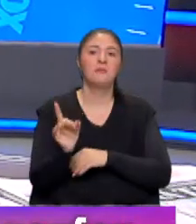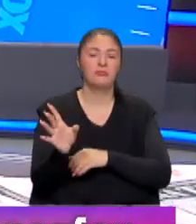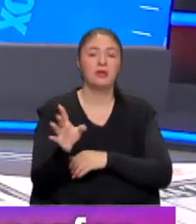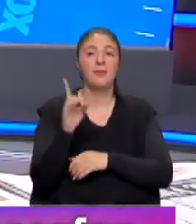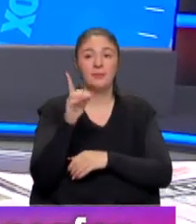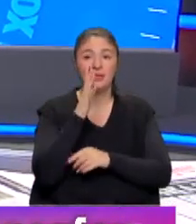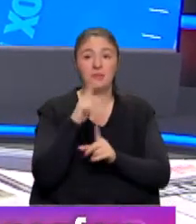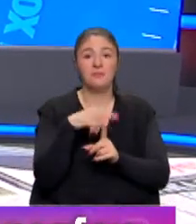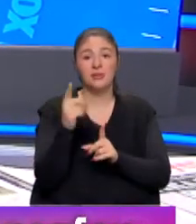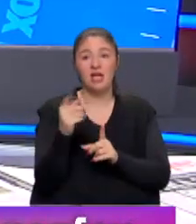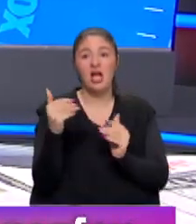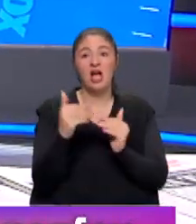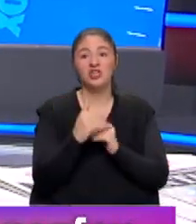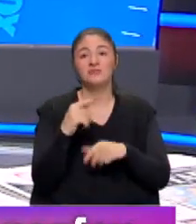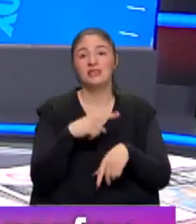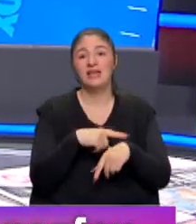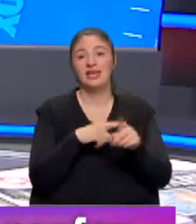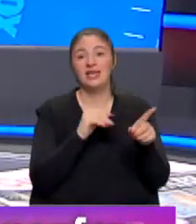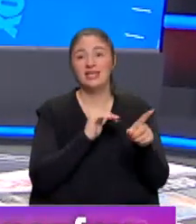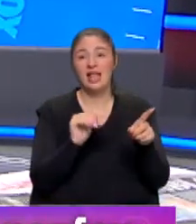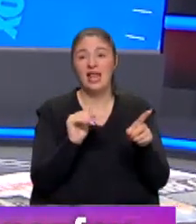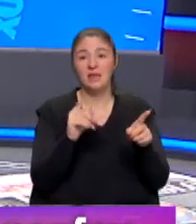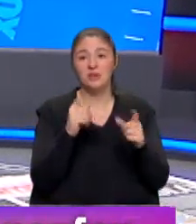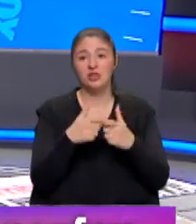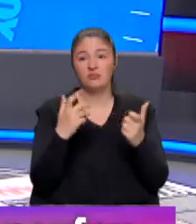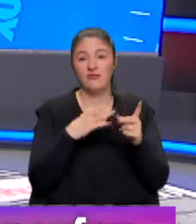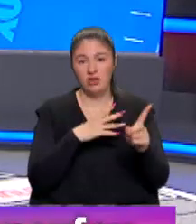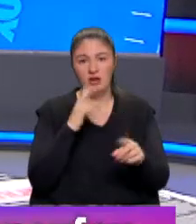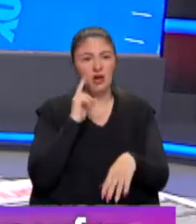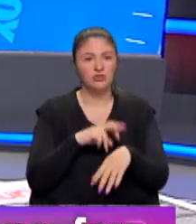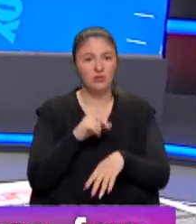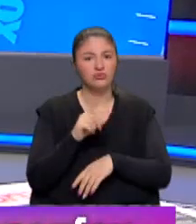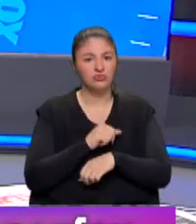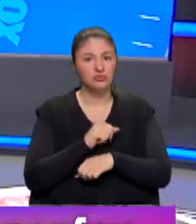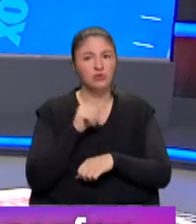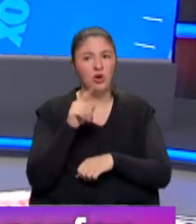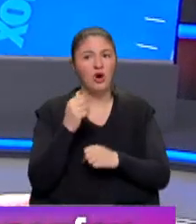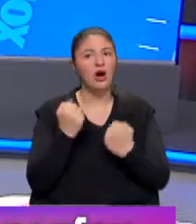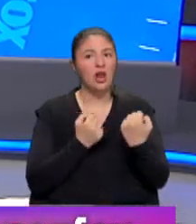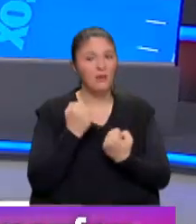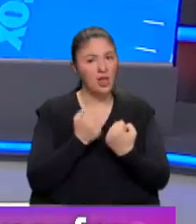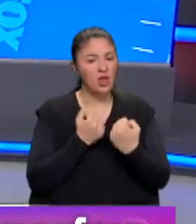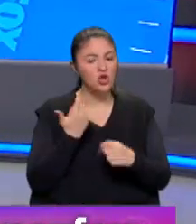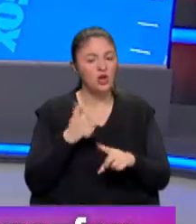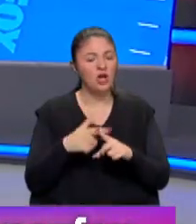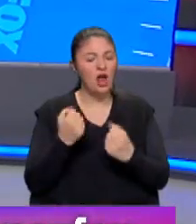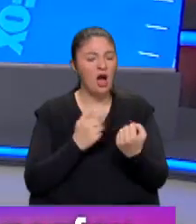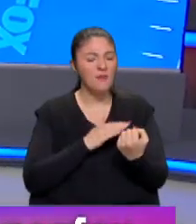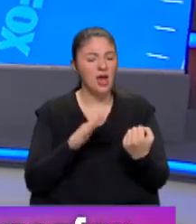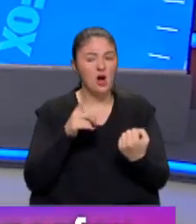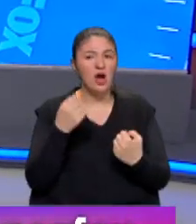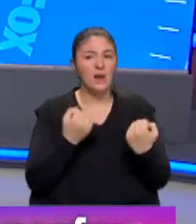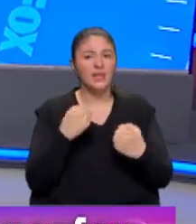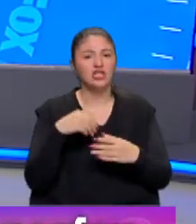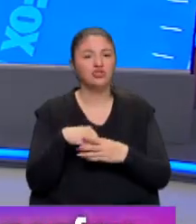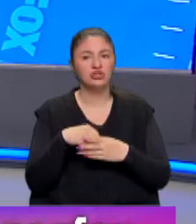bilgi, bir de akşam saatlerinde gelen bir gelişme var. Hatırlıyor musunuz o arabalarını, lüks araçlarını, hatta o